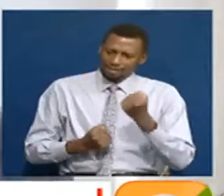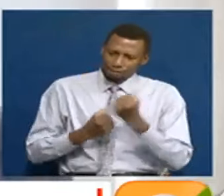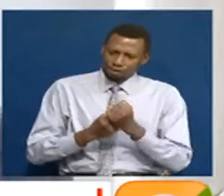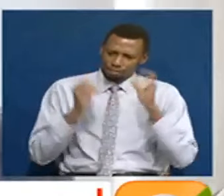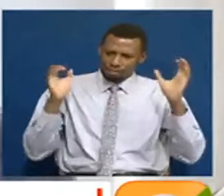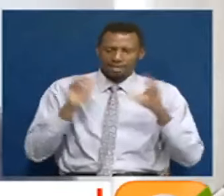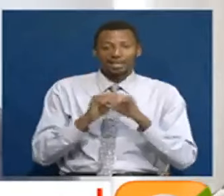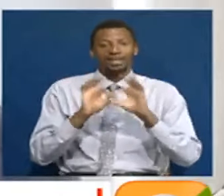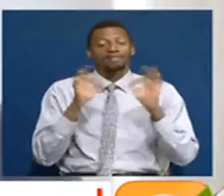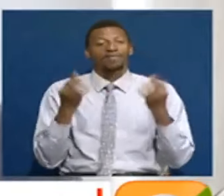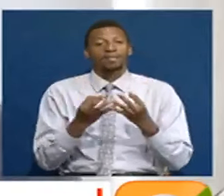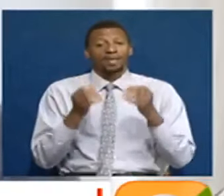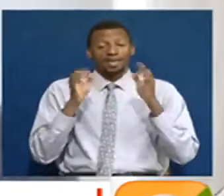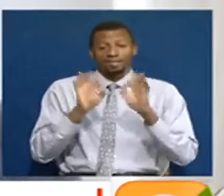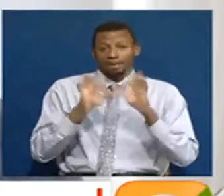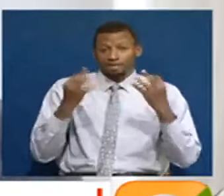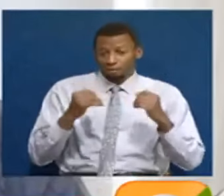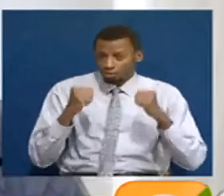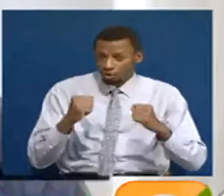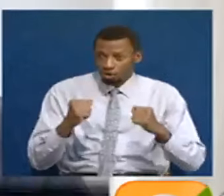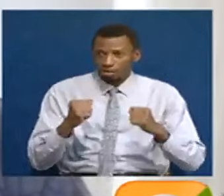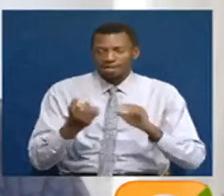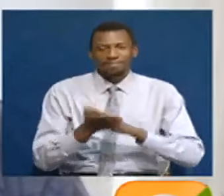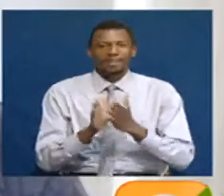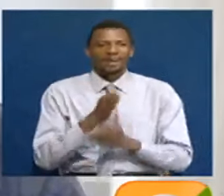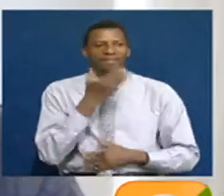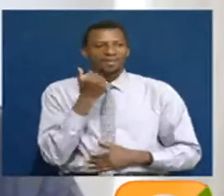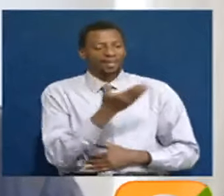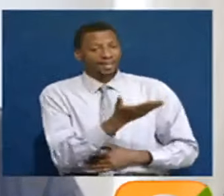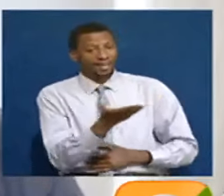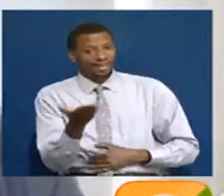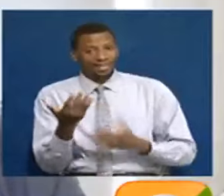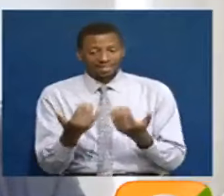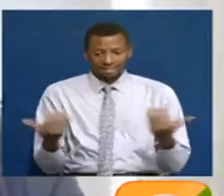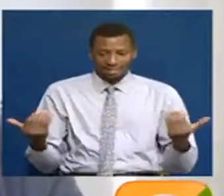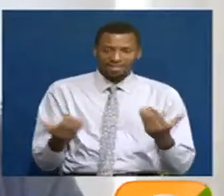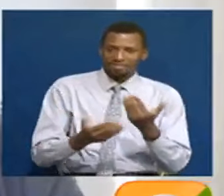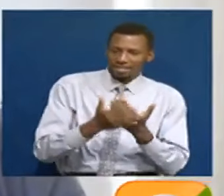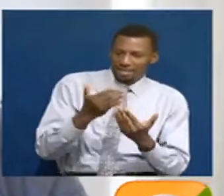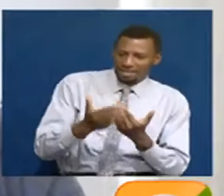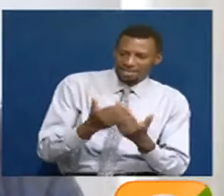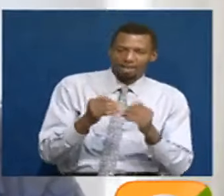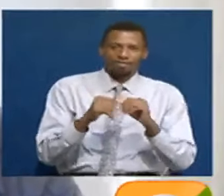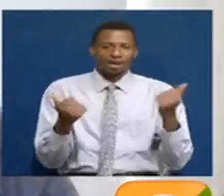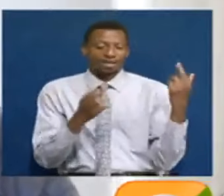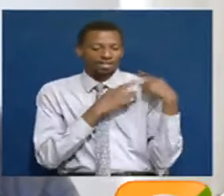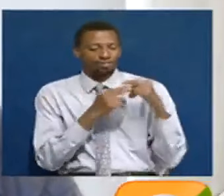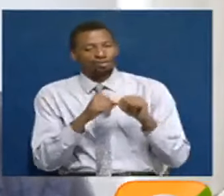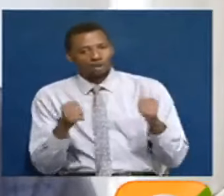na familia ikisimama inakuwa ni vizuri, wale watoto watajukumikiwa vizuri, watashughulikiwa